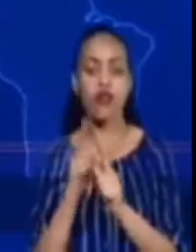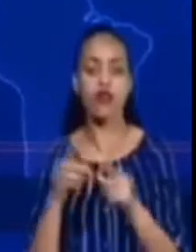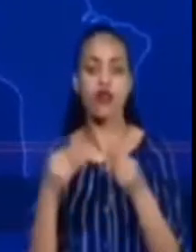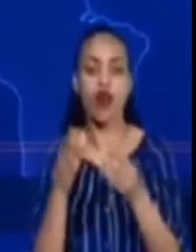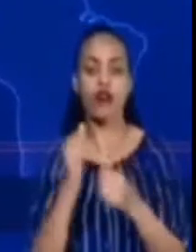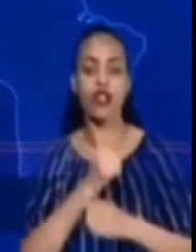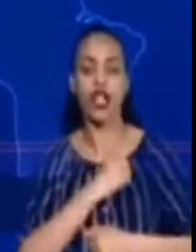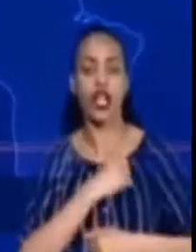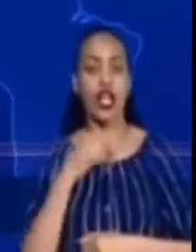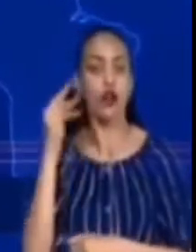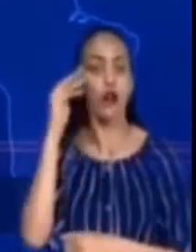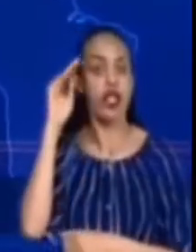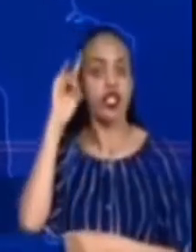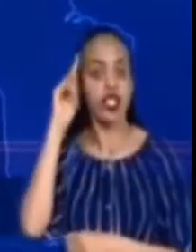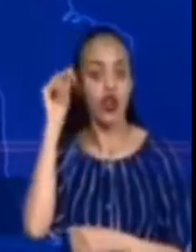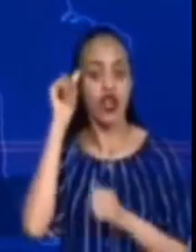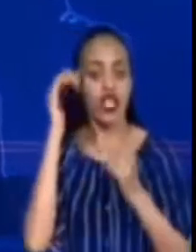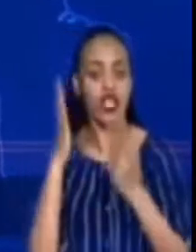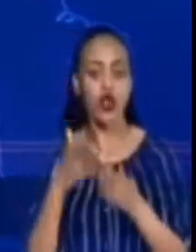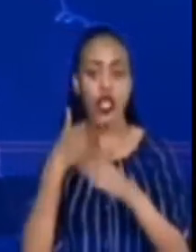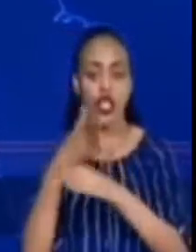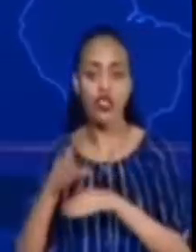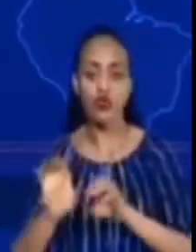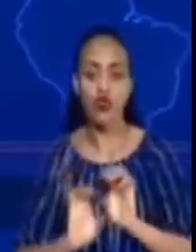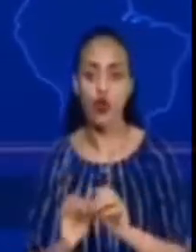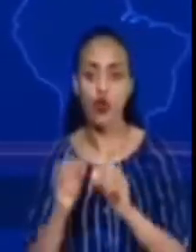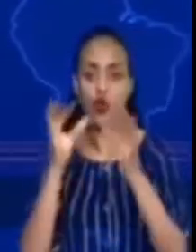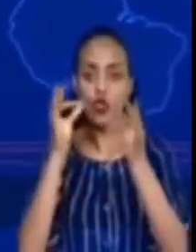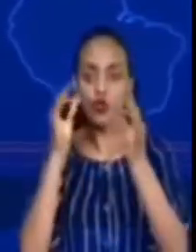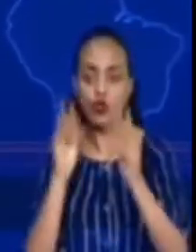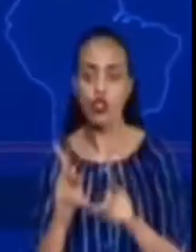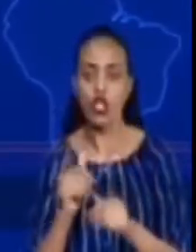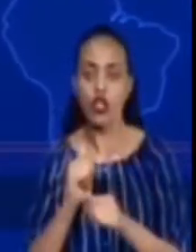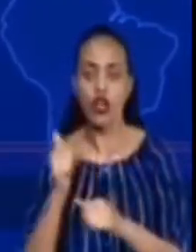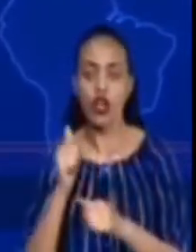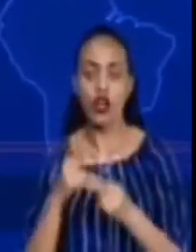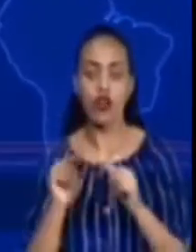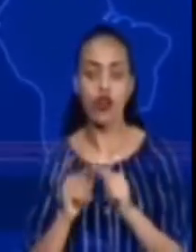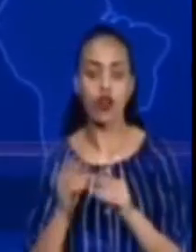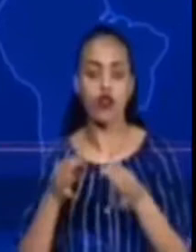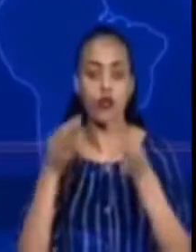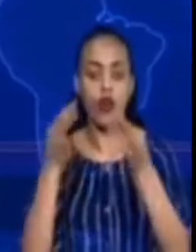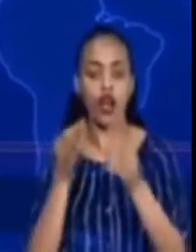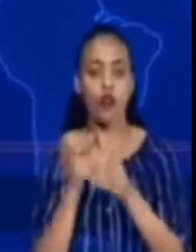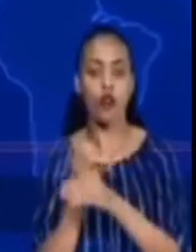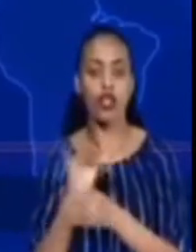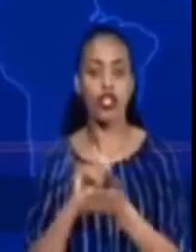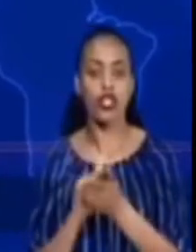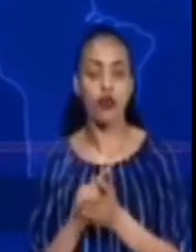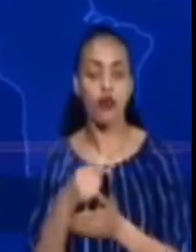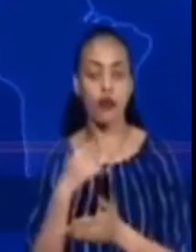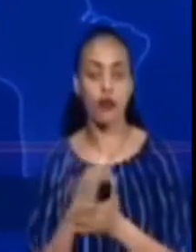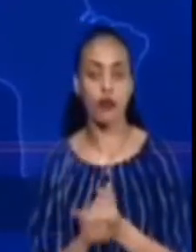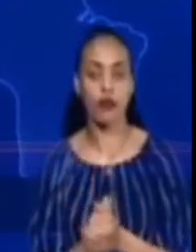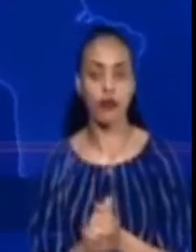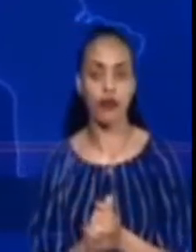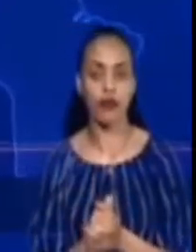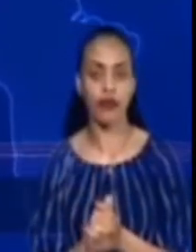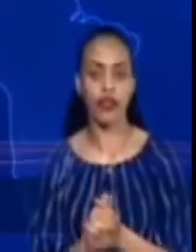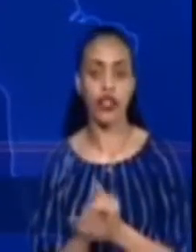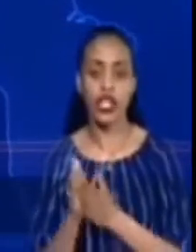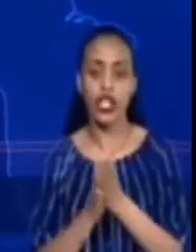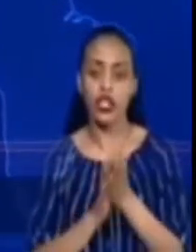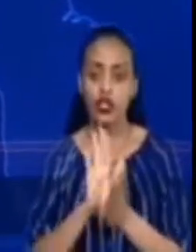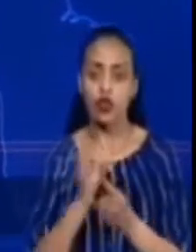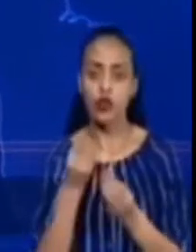ውርደት ነው ለክርስቲያን ሞት ነው ለክርስቲያን ውርደት ነው በእውነት ነው ምላችሁ ወይ ተማሩት ሞት